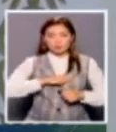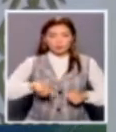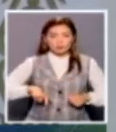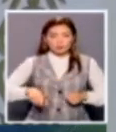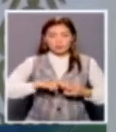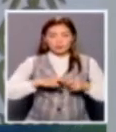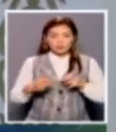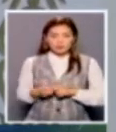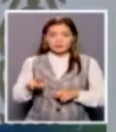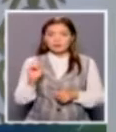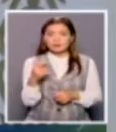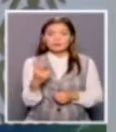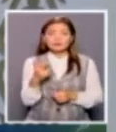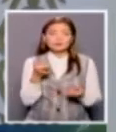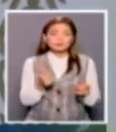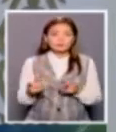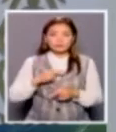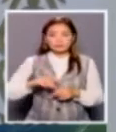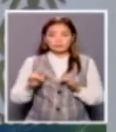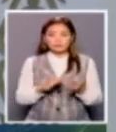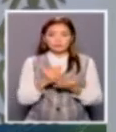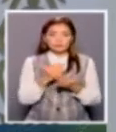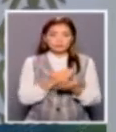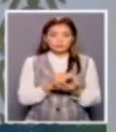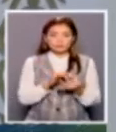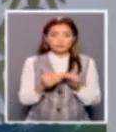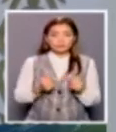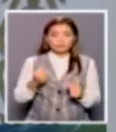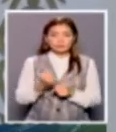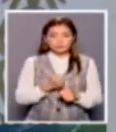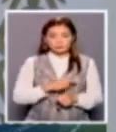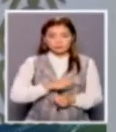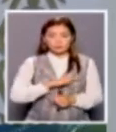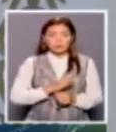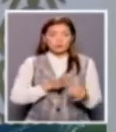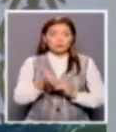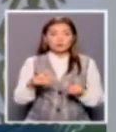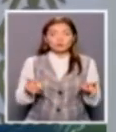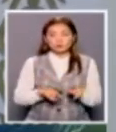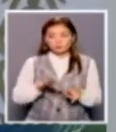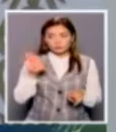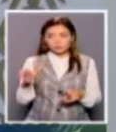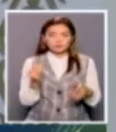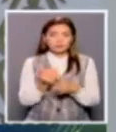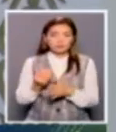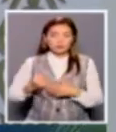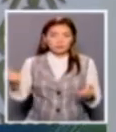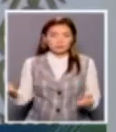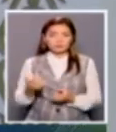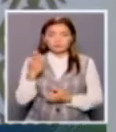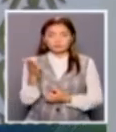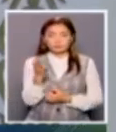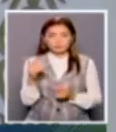дорожных проблем, межнационального согласия, реализации программы АУЛ ЕЛБСГ. В будущем мы тоже будем оказывать поддержку